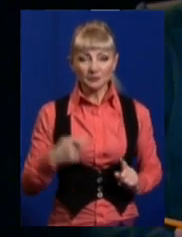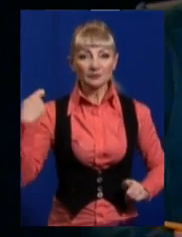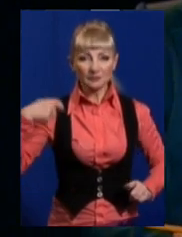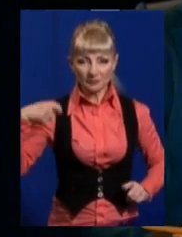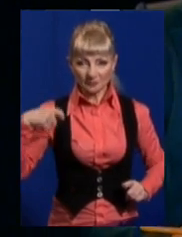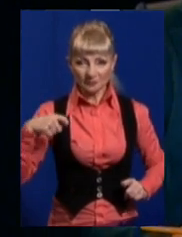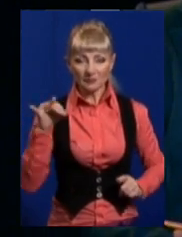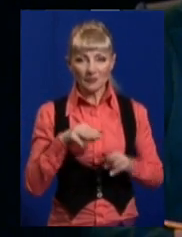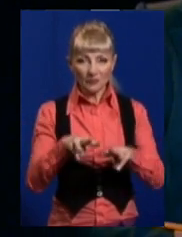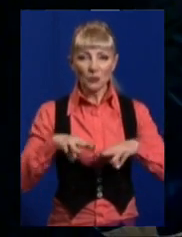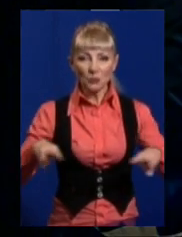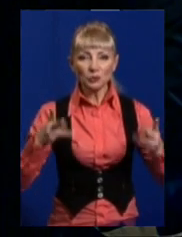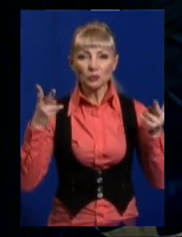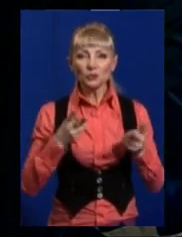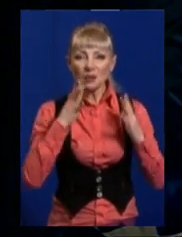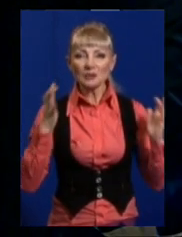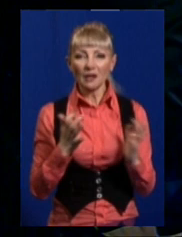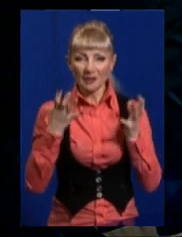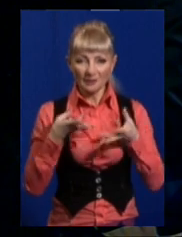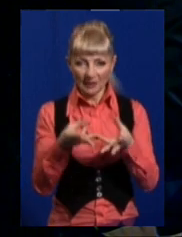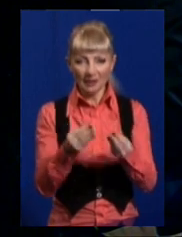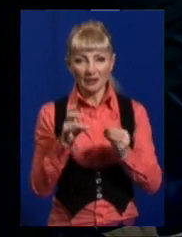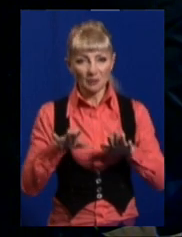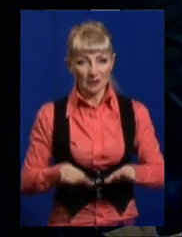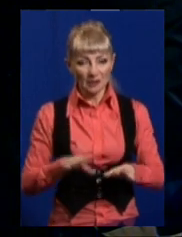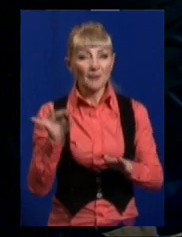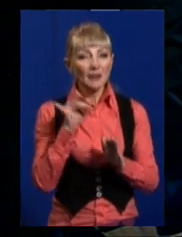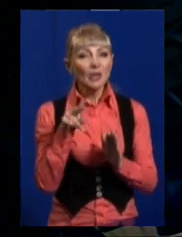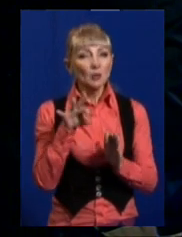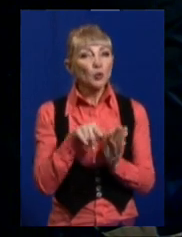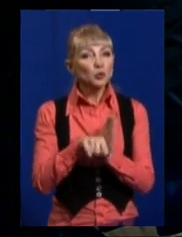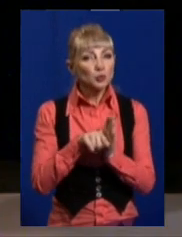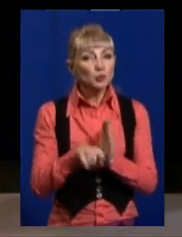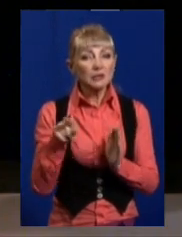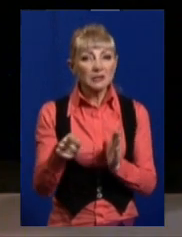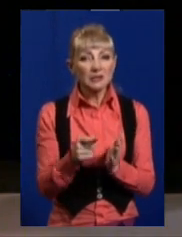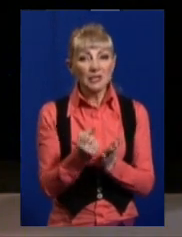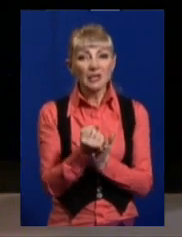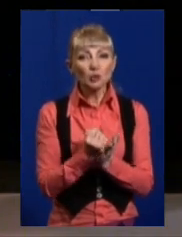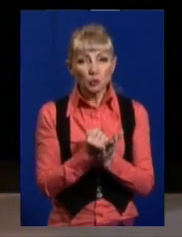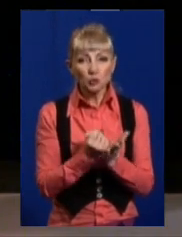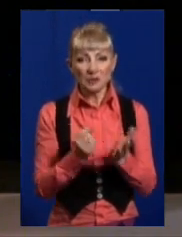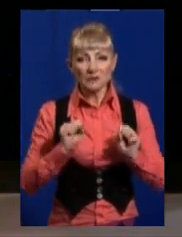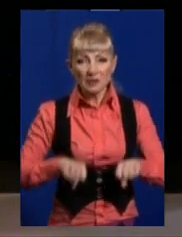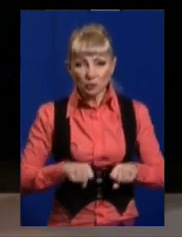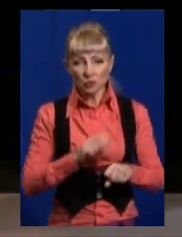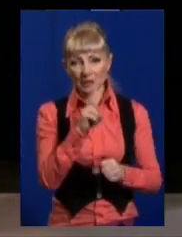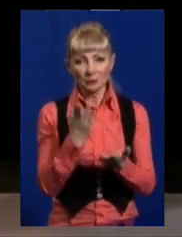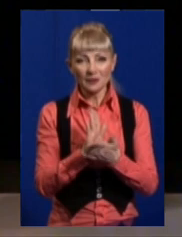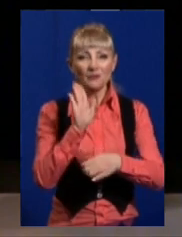президенту і уряду потрібно зберігати вплив на місця. І, по суті, ті ресурси, які є у розпорядженні державних